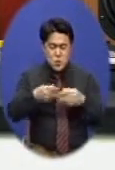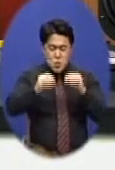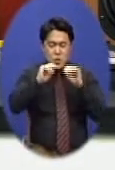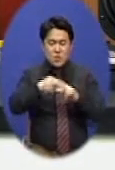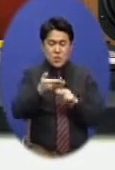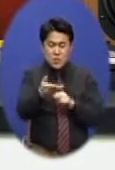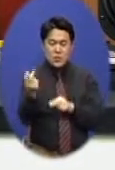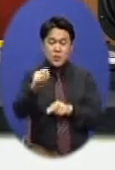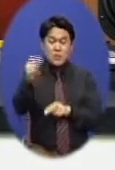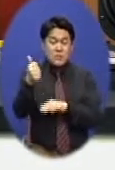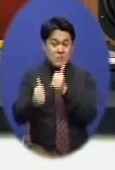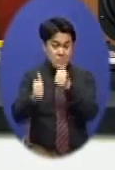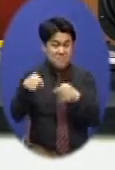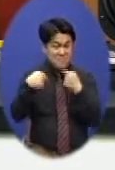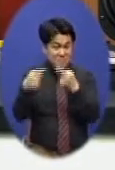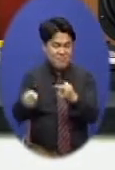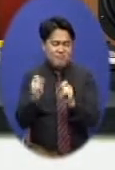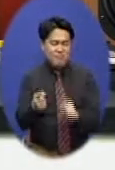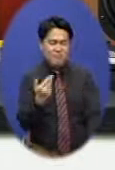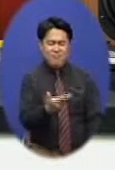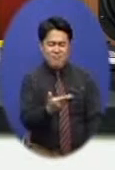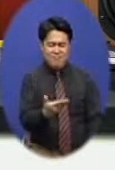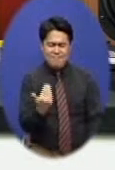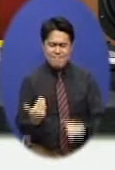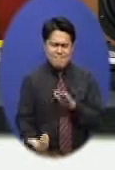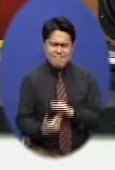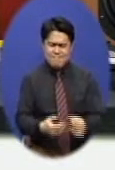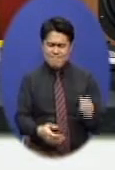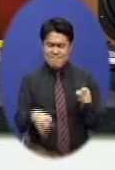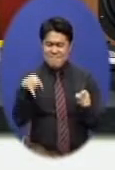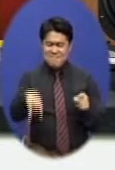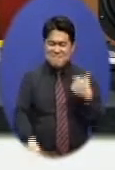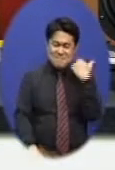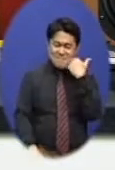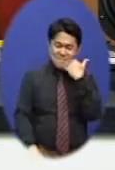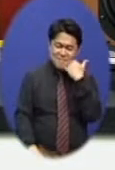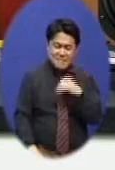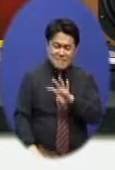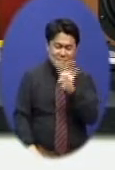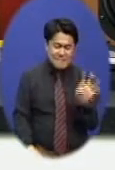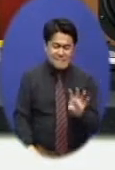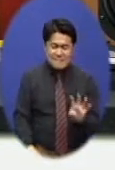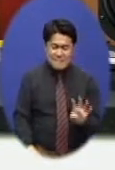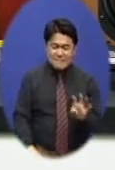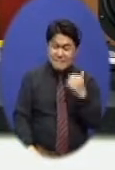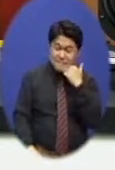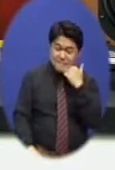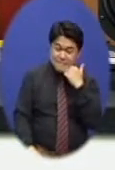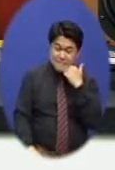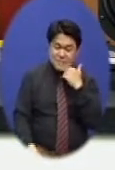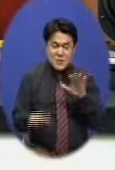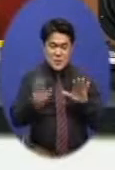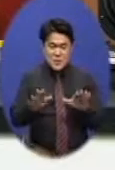하겠습니다. 네. 월말 장원까지 또 드리는 최고의 오늘 또 장원 수상자, 네, 과연 어느 분이 됐을까요? 네.